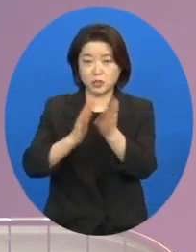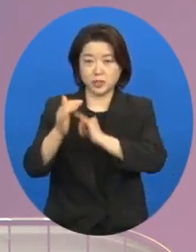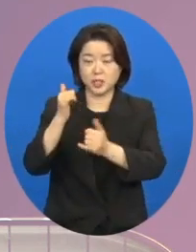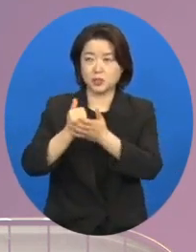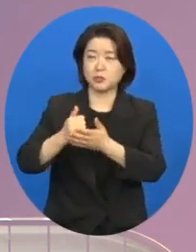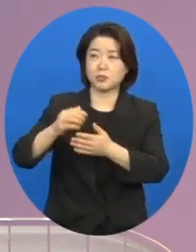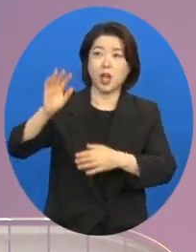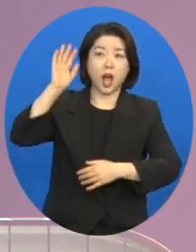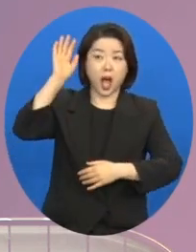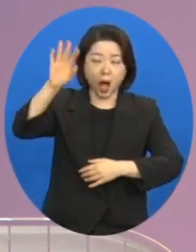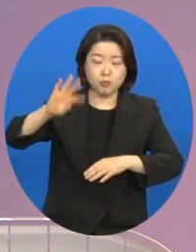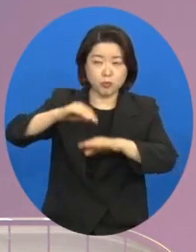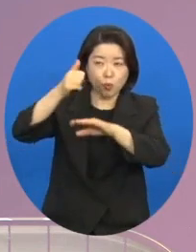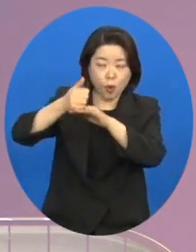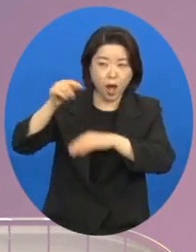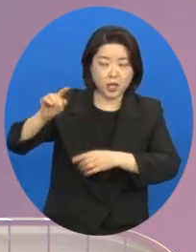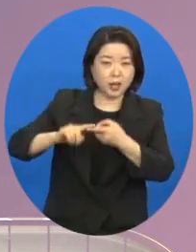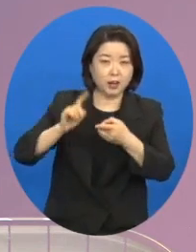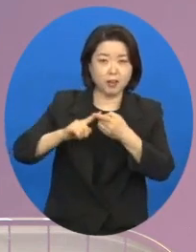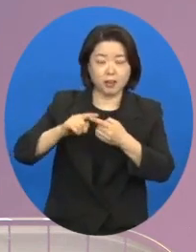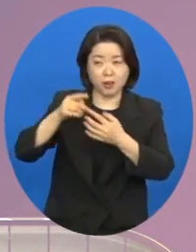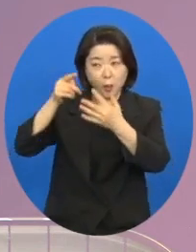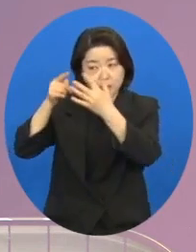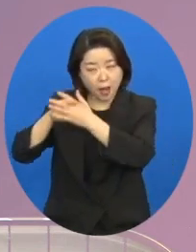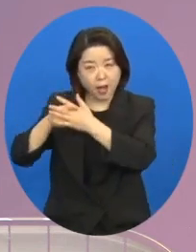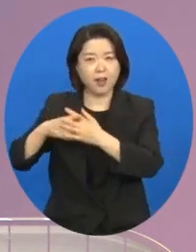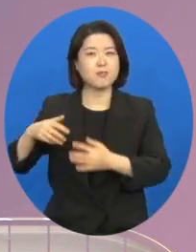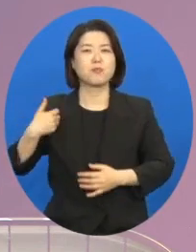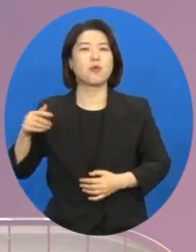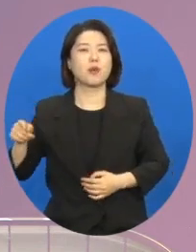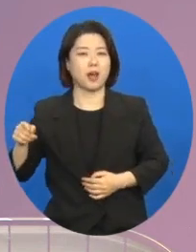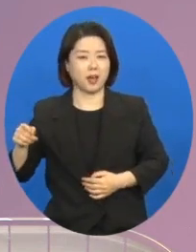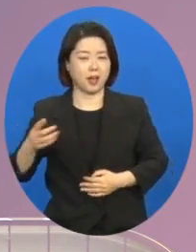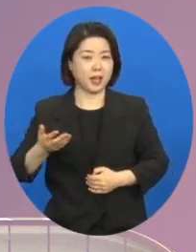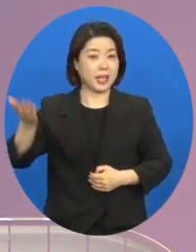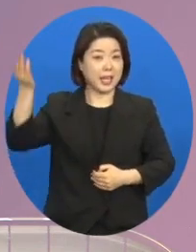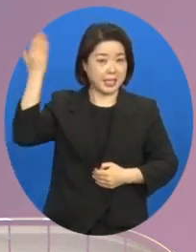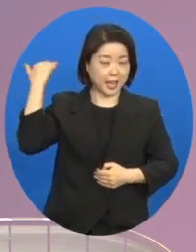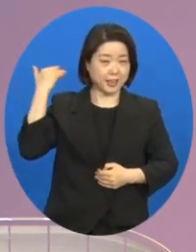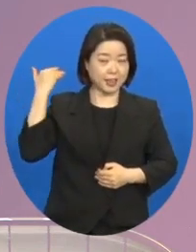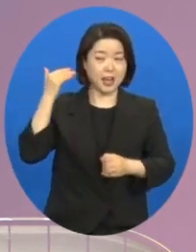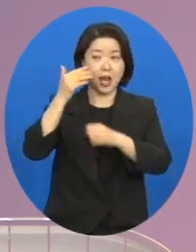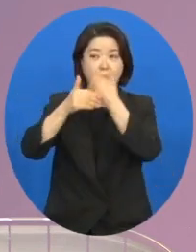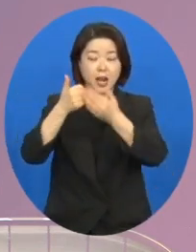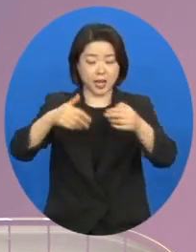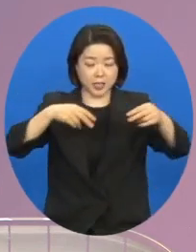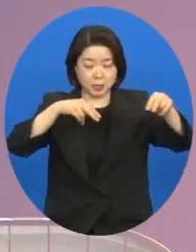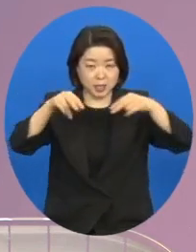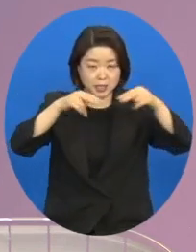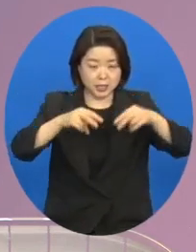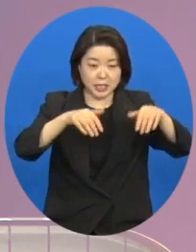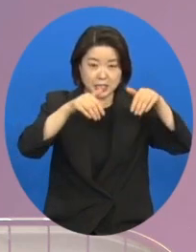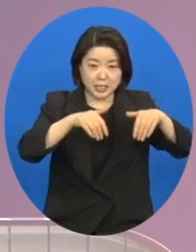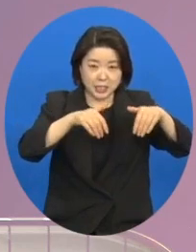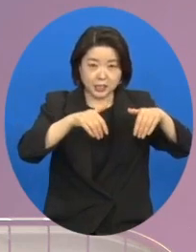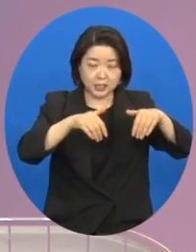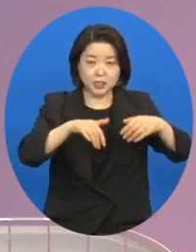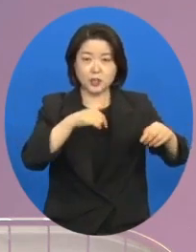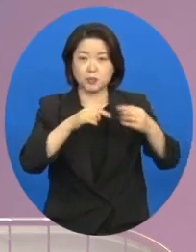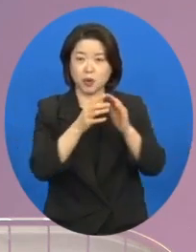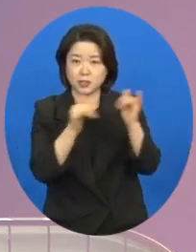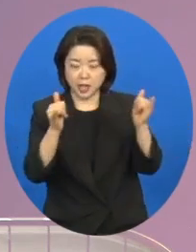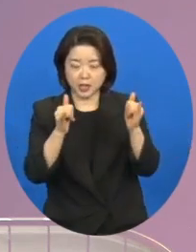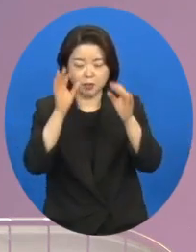있겠습니까? 예수님들을 어떻게 알았겠습니까? 물론 그렇습니다. 그런데 시므온을 생각해 보십시오. 안나를 생각해 보십시오.